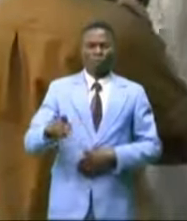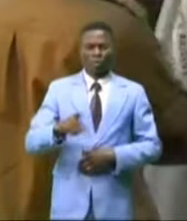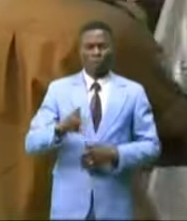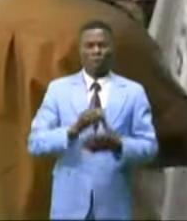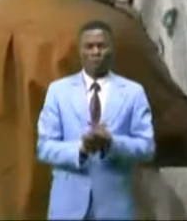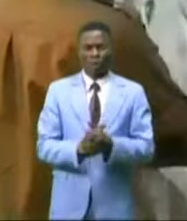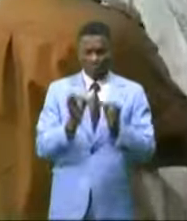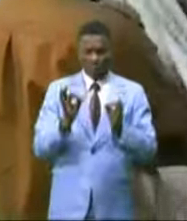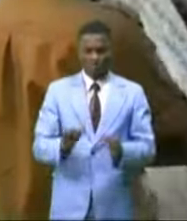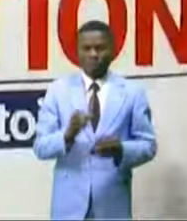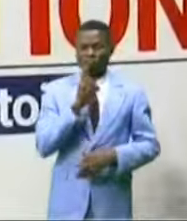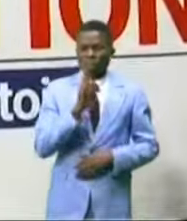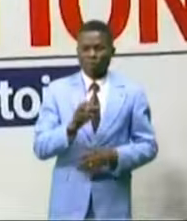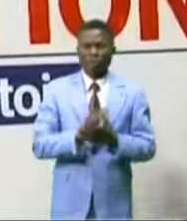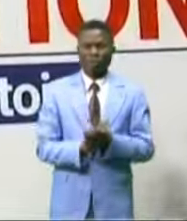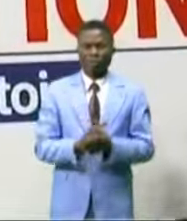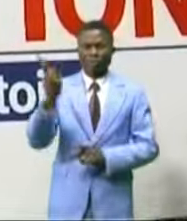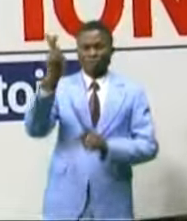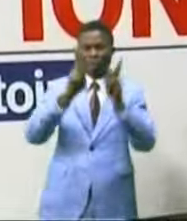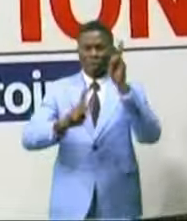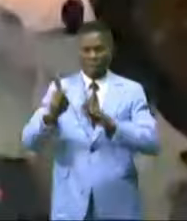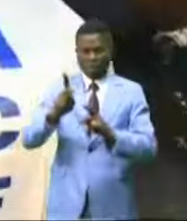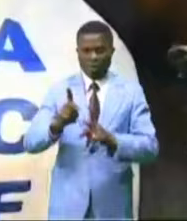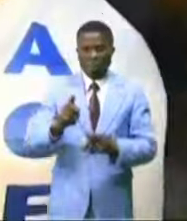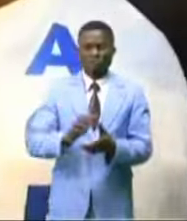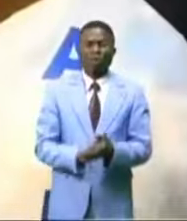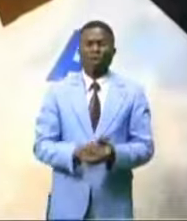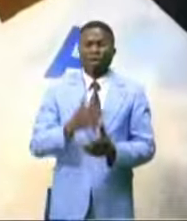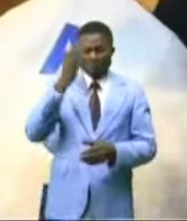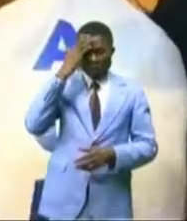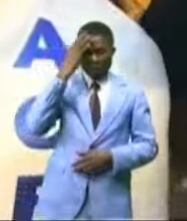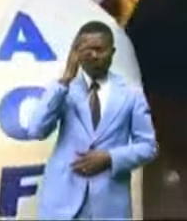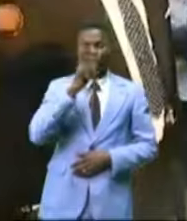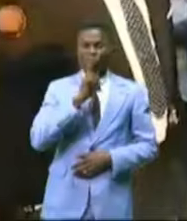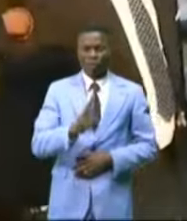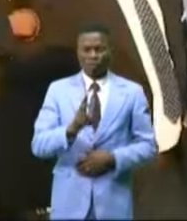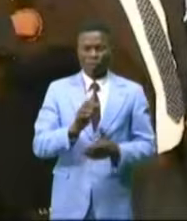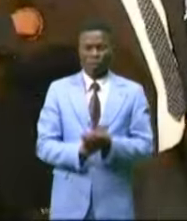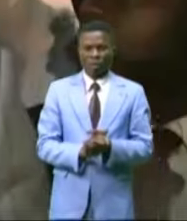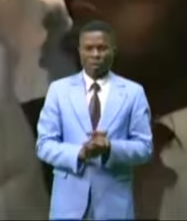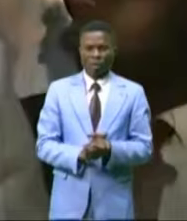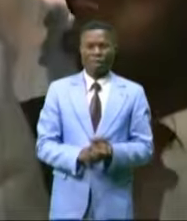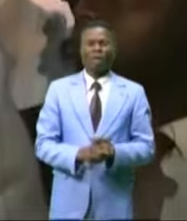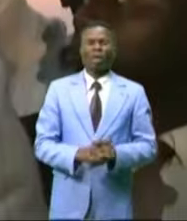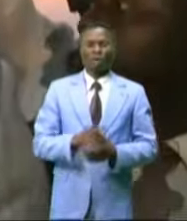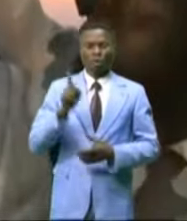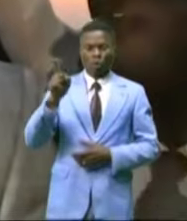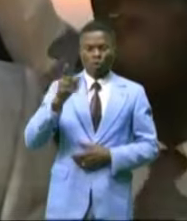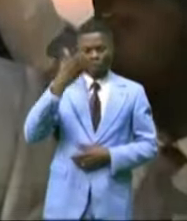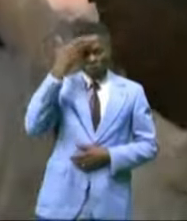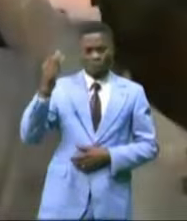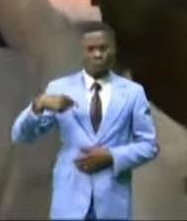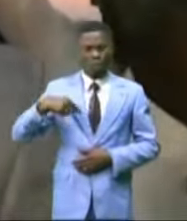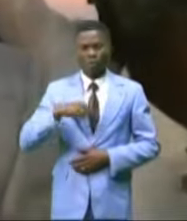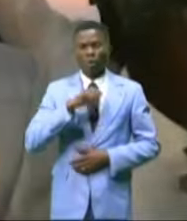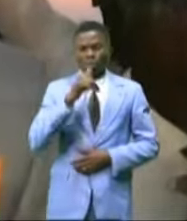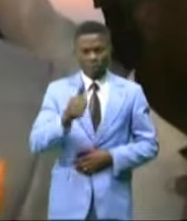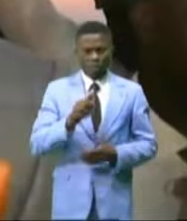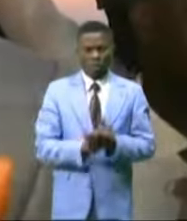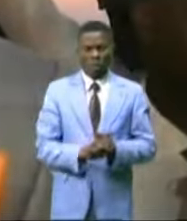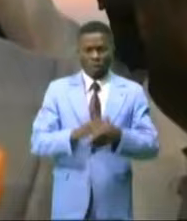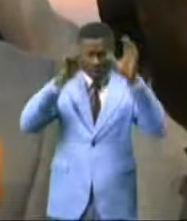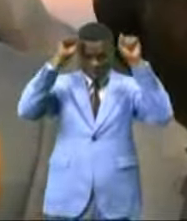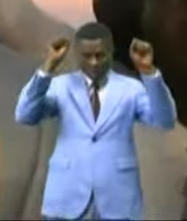ce peuple et le peuple doit être rassuré que ces cris sont arrivés dans cette ore et le chef de l'État